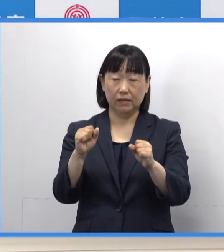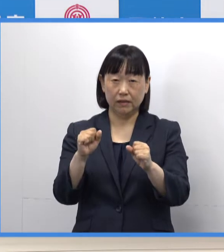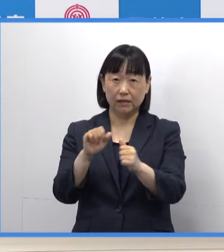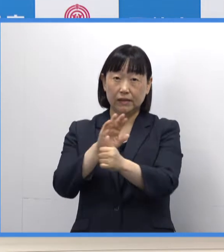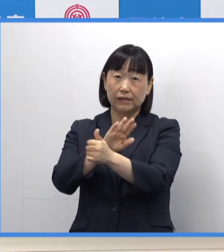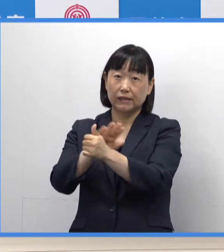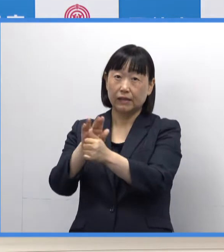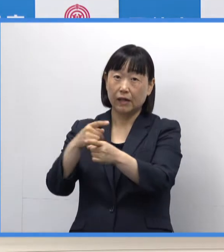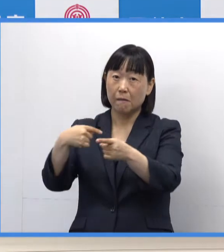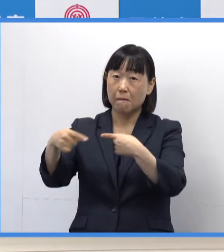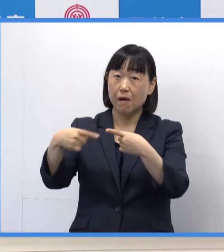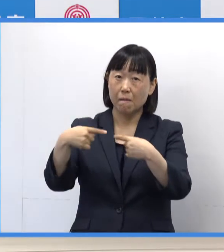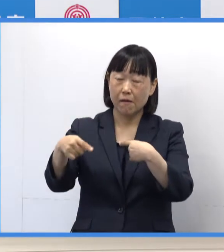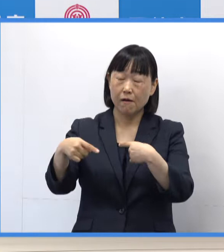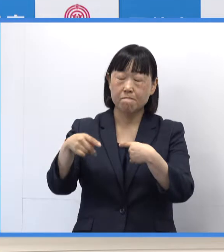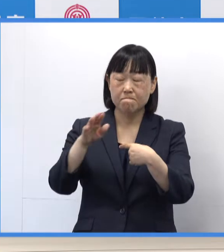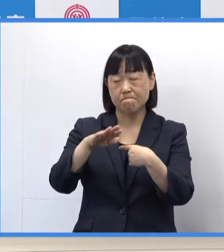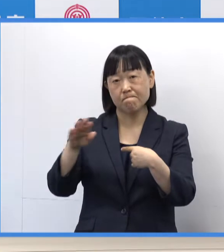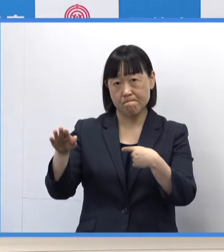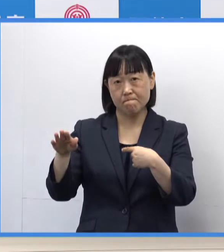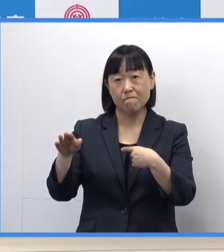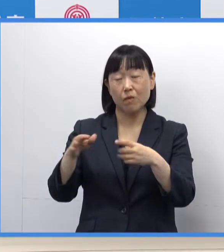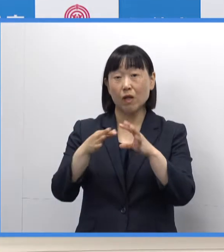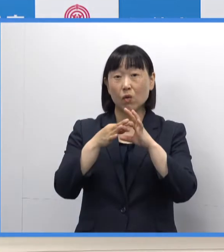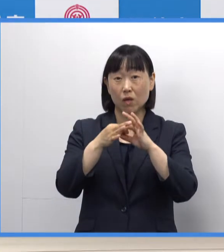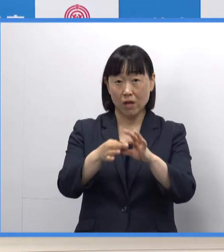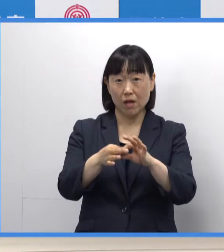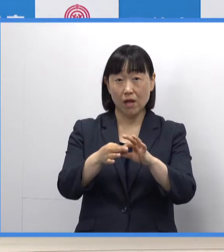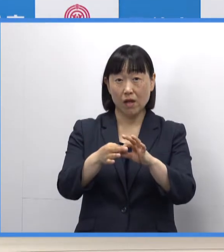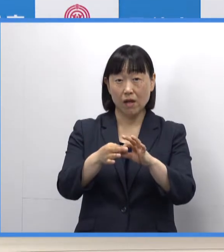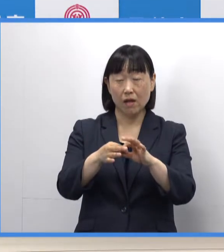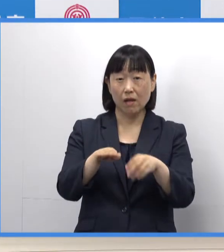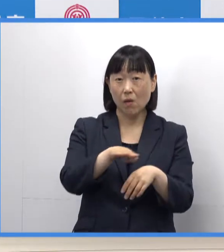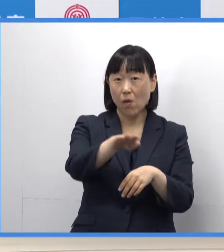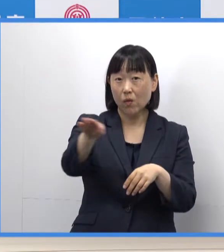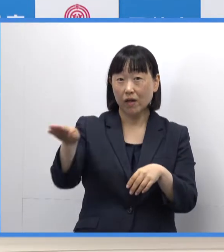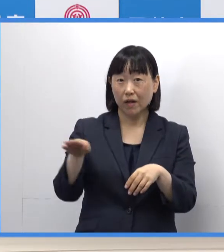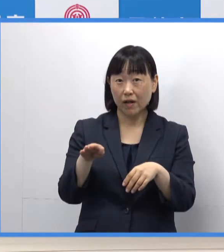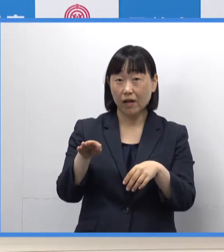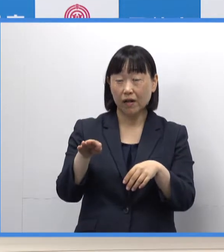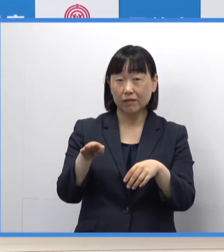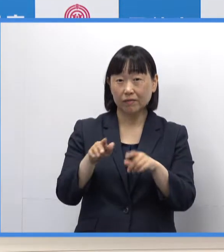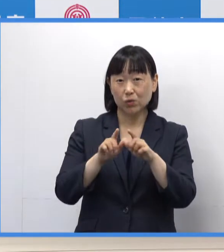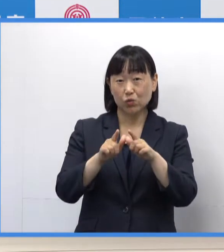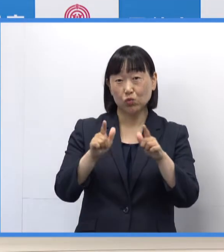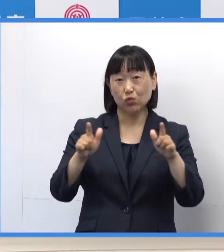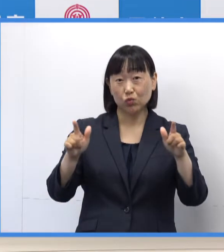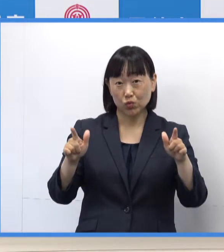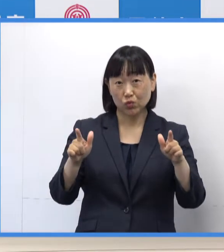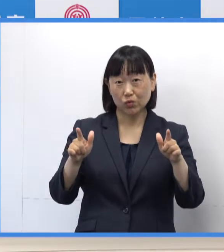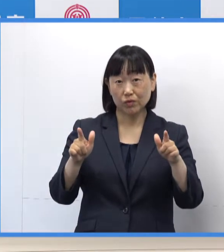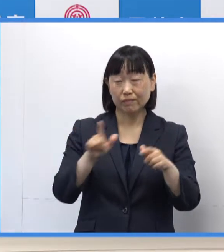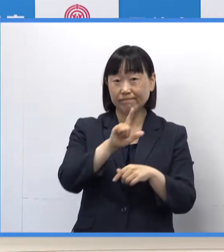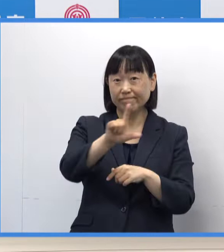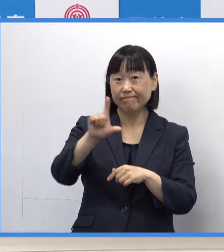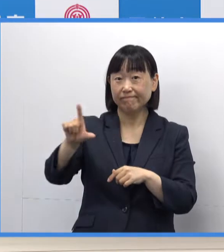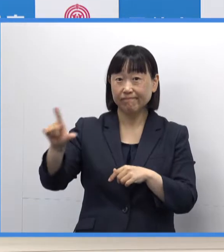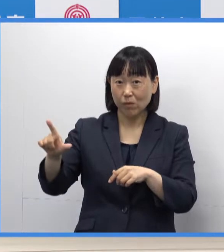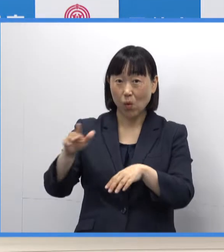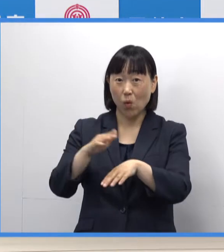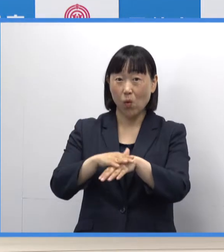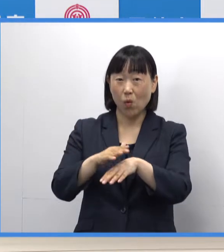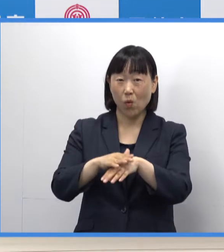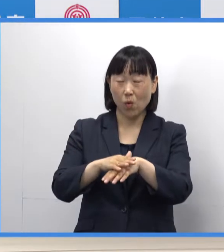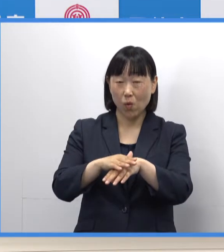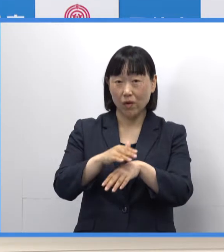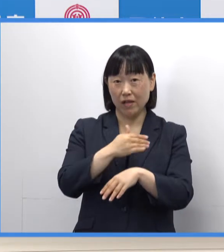き渡っていない面もありました。そこで多くの方に広く普及し、プッシュ型の情報発信を得